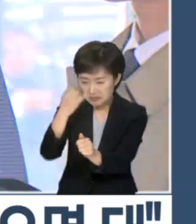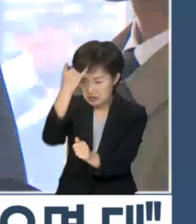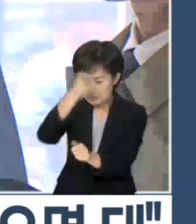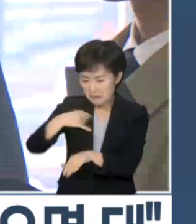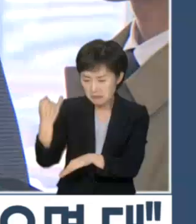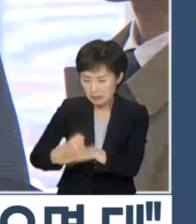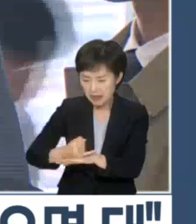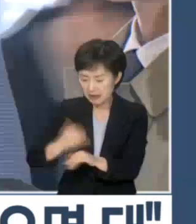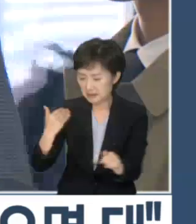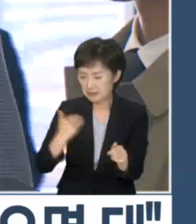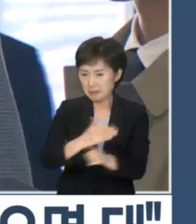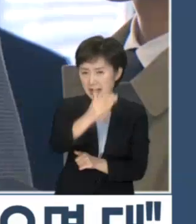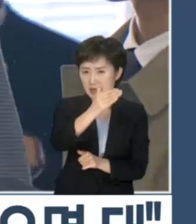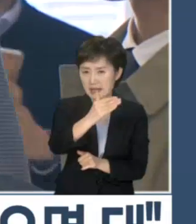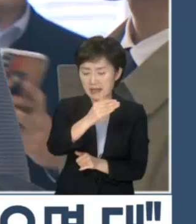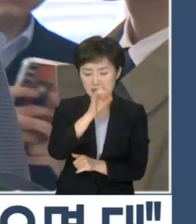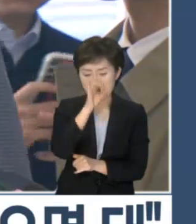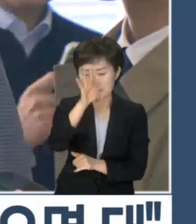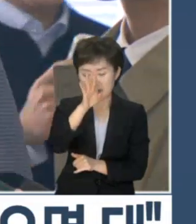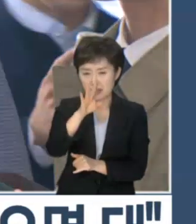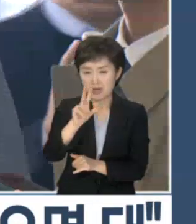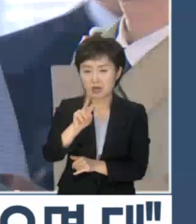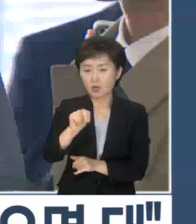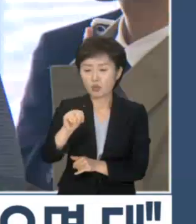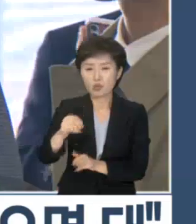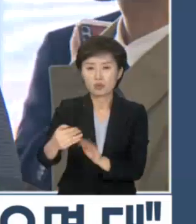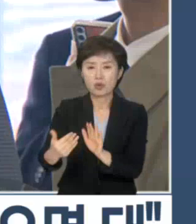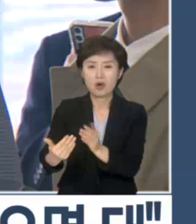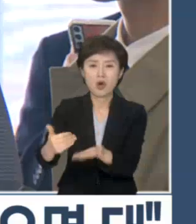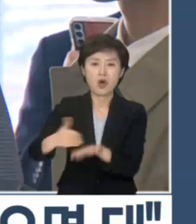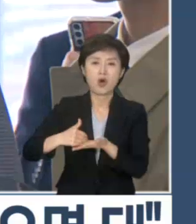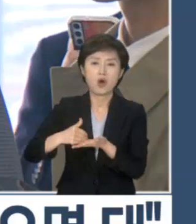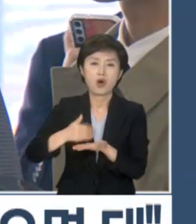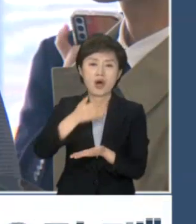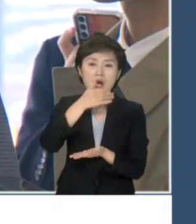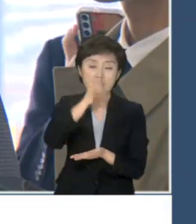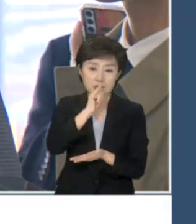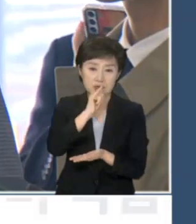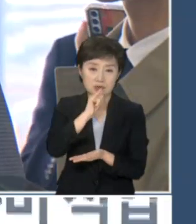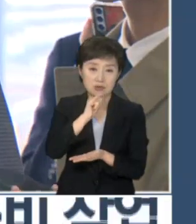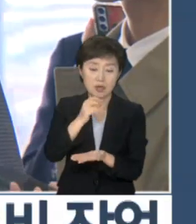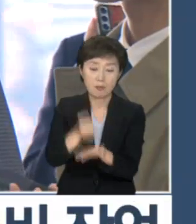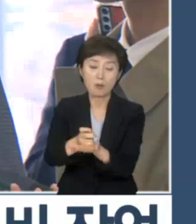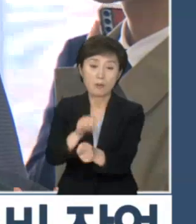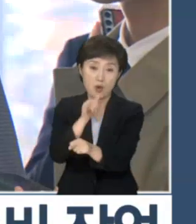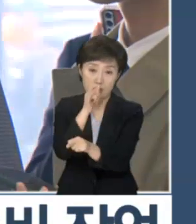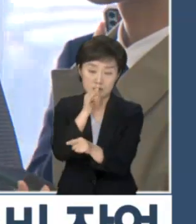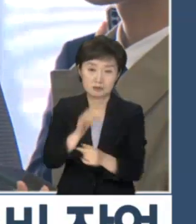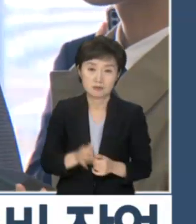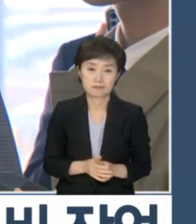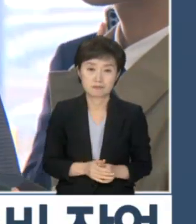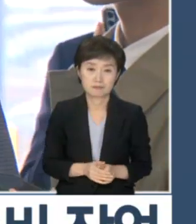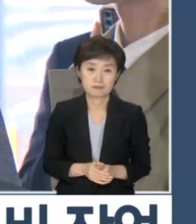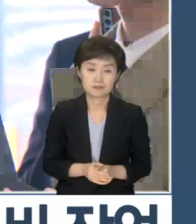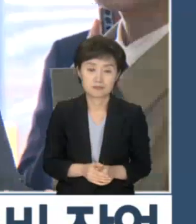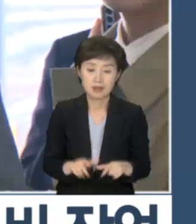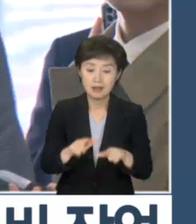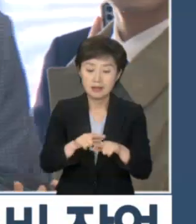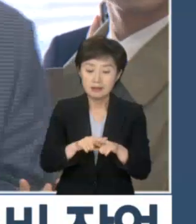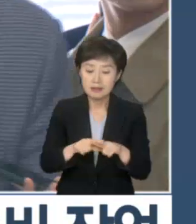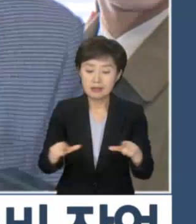할 경우에는 국민 공천 배심원단에서 그것을 걸러낼 수 있는 그런 권한까지 주고 있단 말이죠.